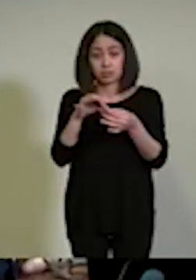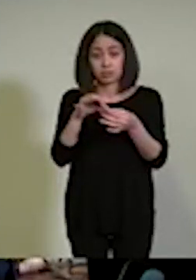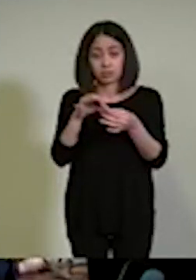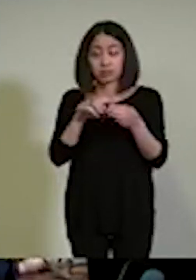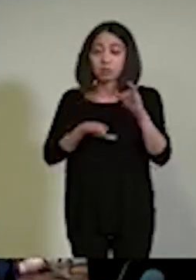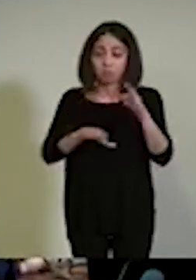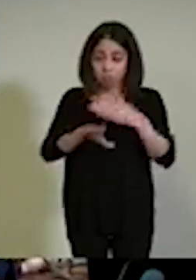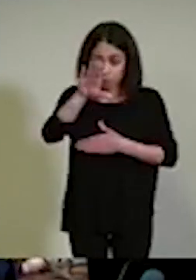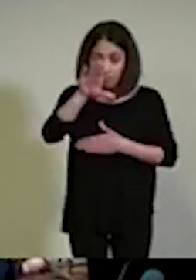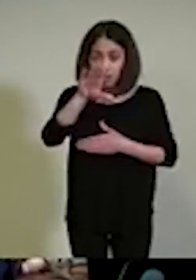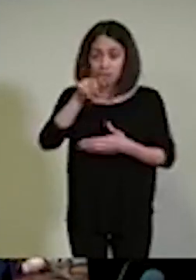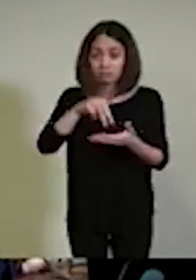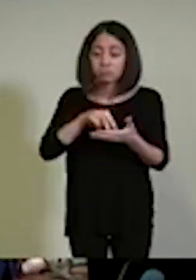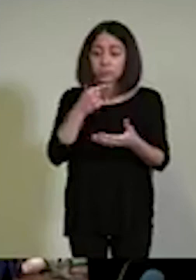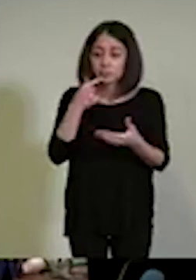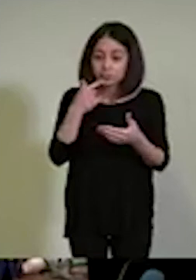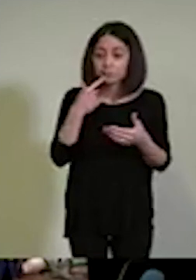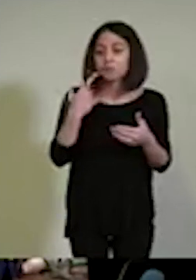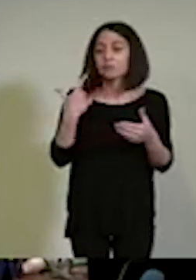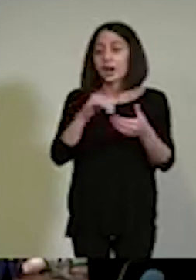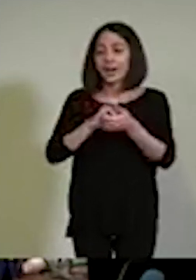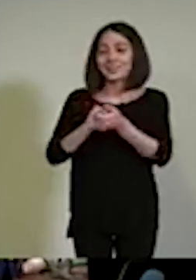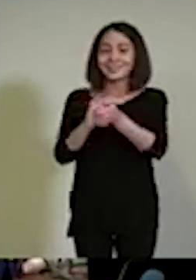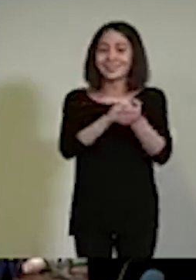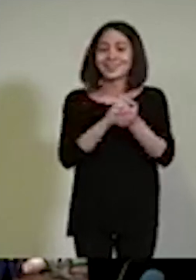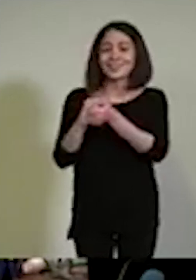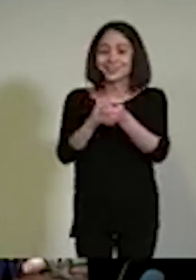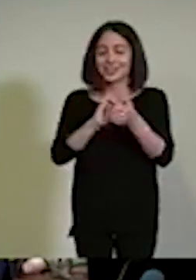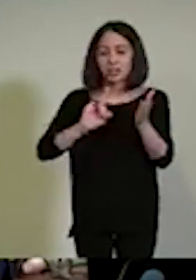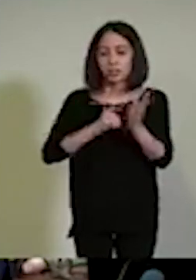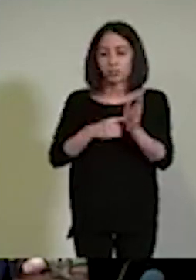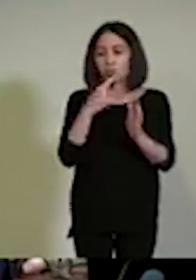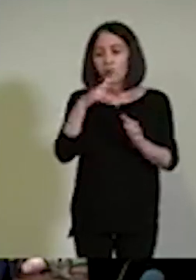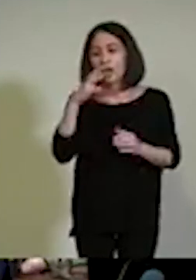Tremplin, la Ligue des droits de l'homme, la FCPE, les voisines, les